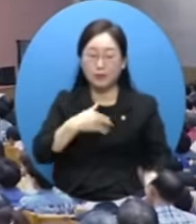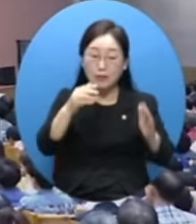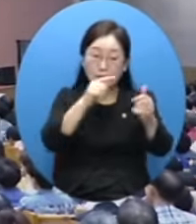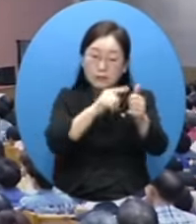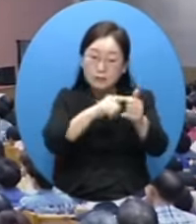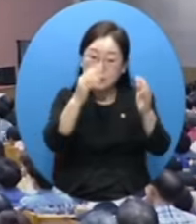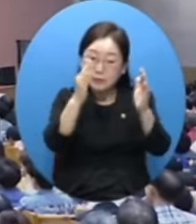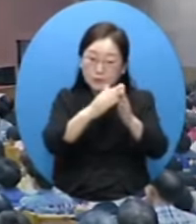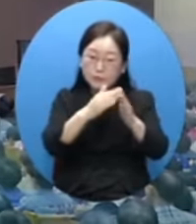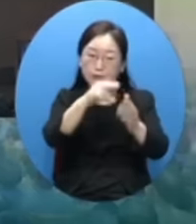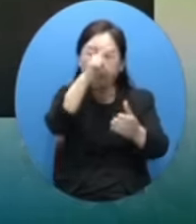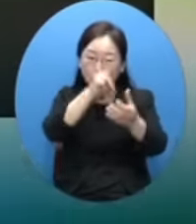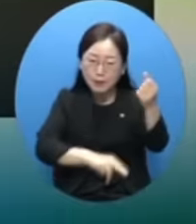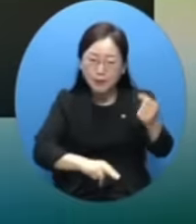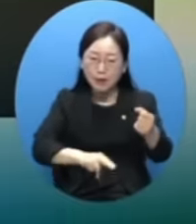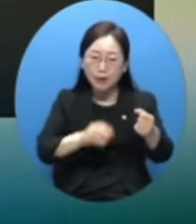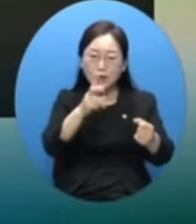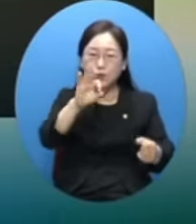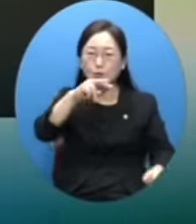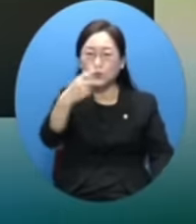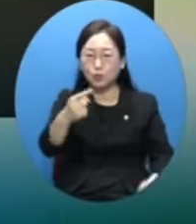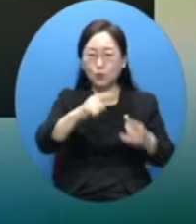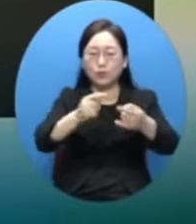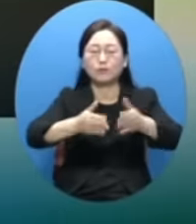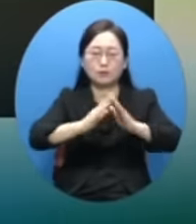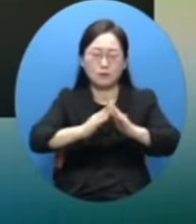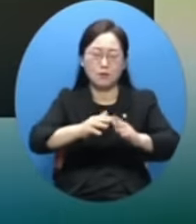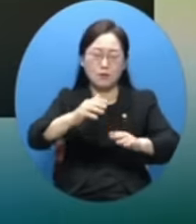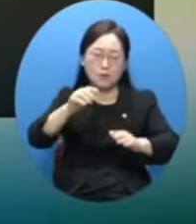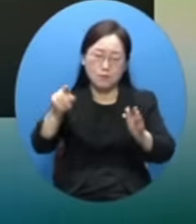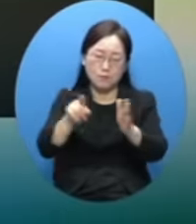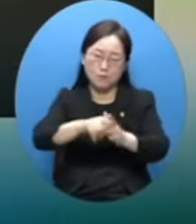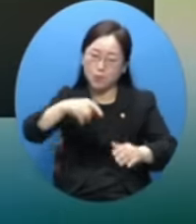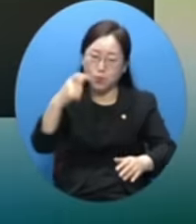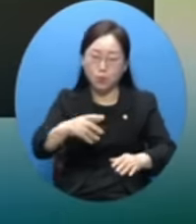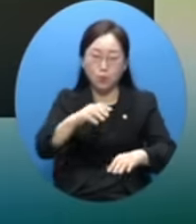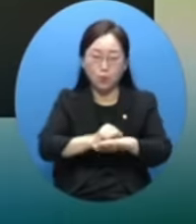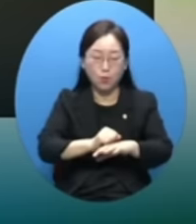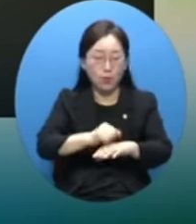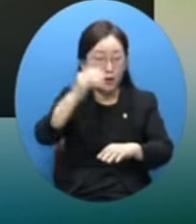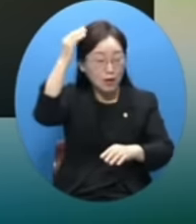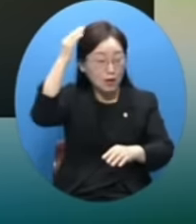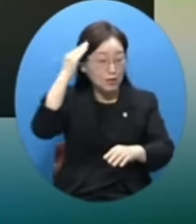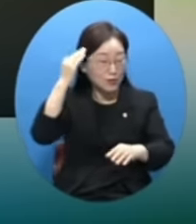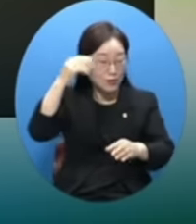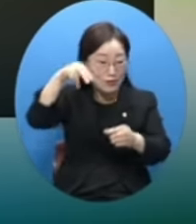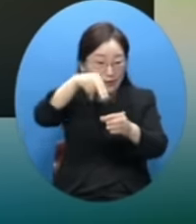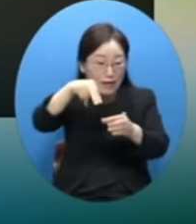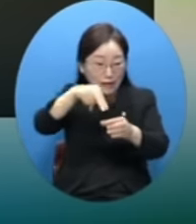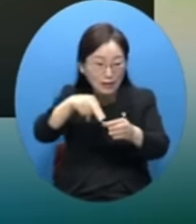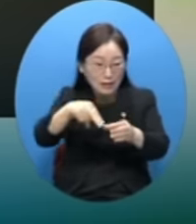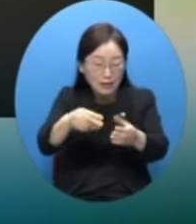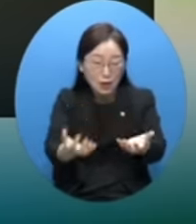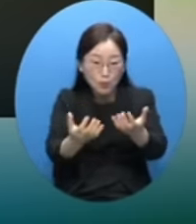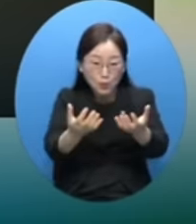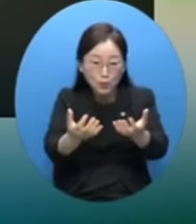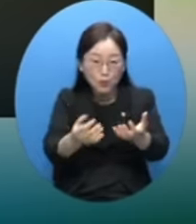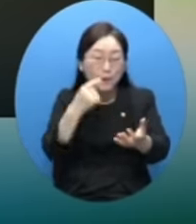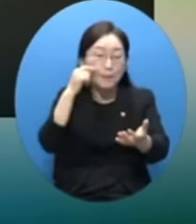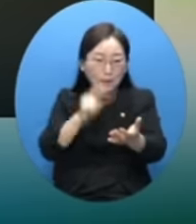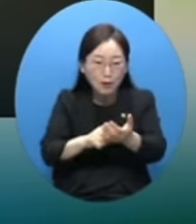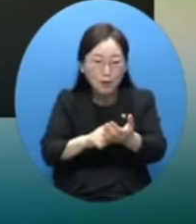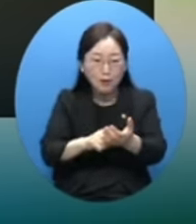영도교회를 건축할 만큼 독실한 믿음의 소유자였습니다. 연탄 보일러를 발명해서 기업에서 성공한